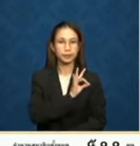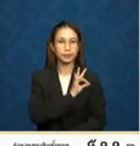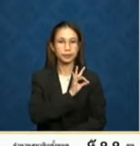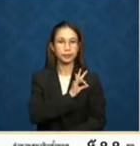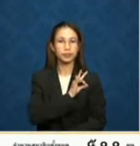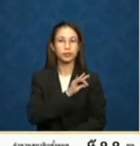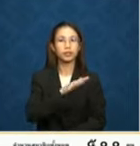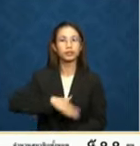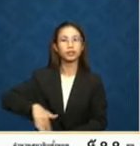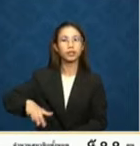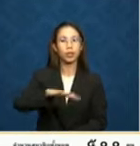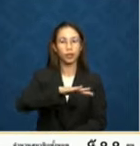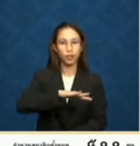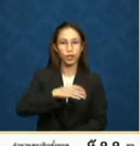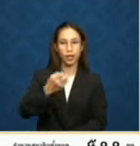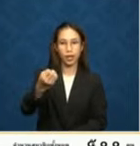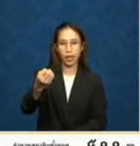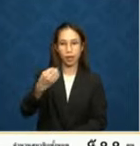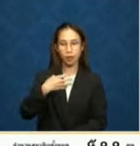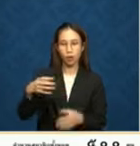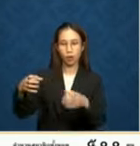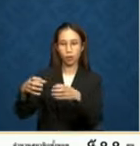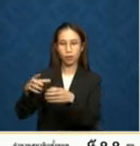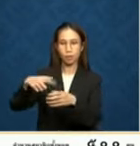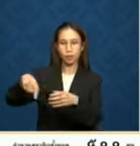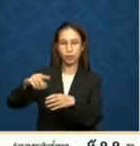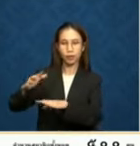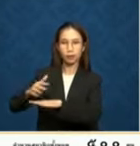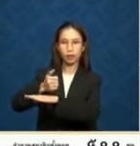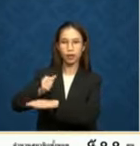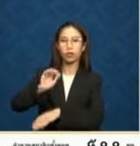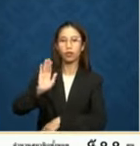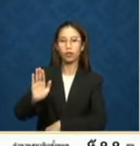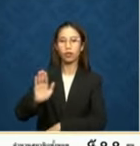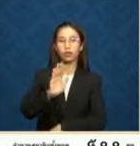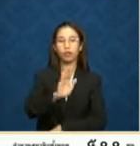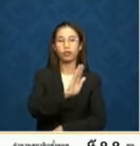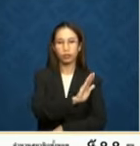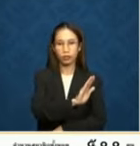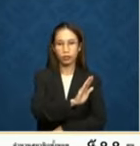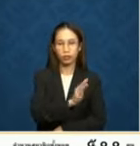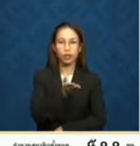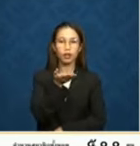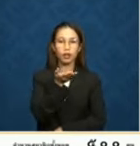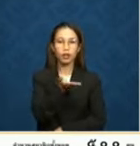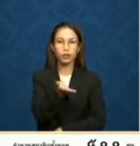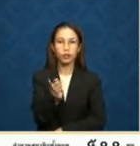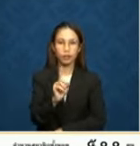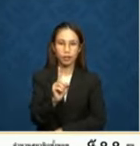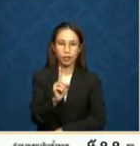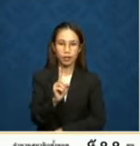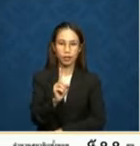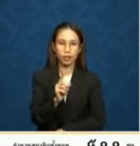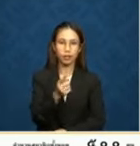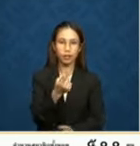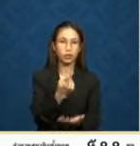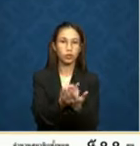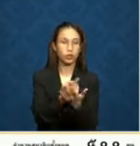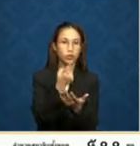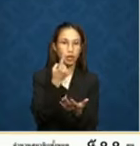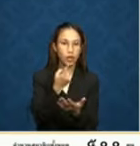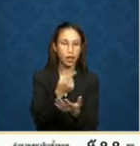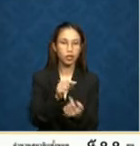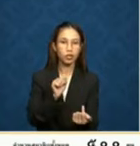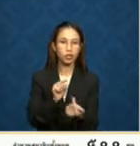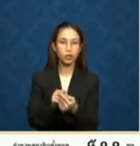ทกลุกท่านช่แ้งทางพักของท่าน วาช่วยขอฟามกรูนานะครับส่งนกเศษษาต์